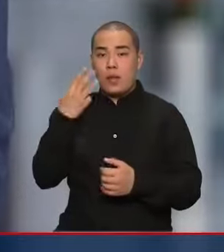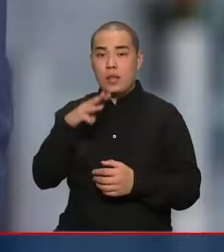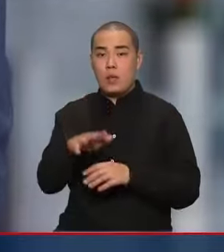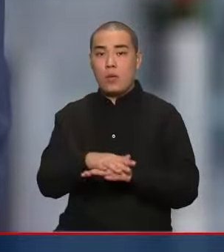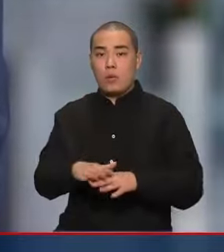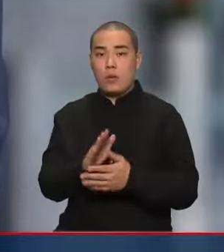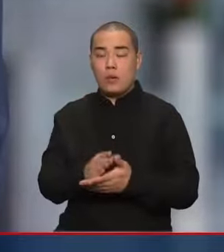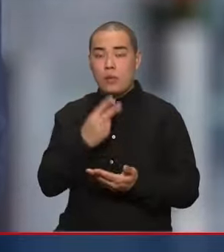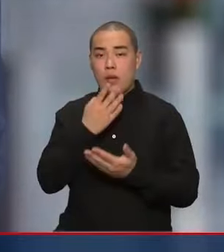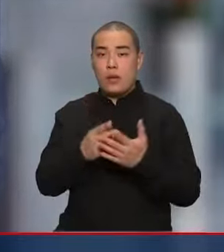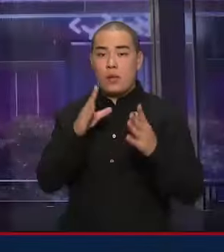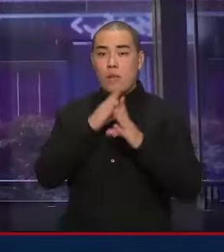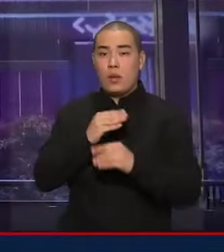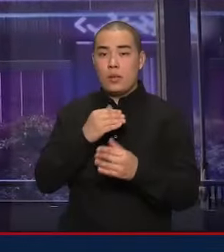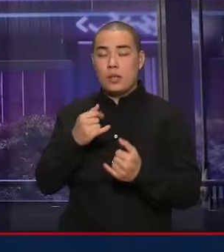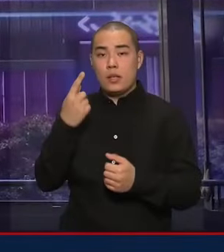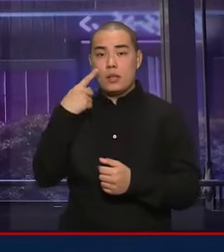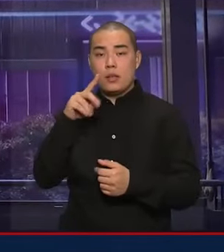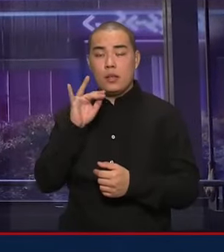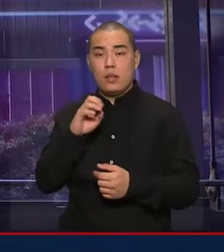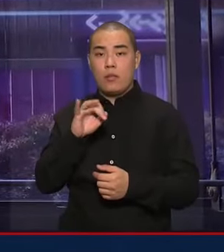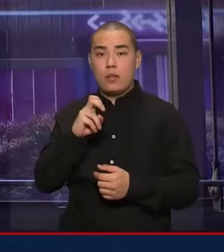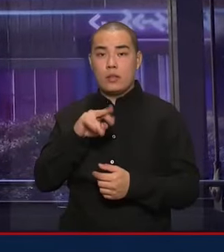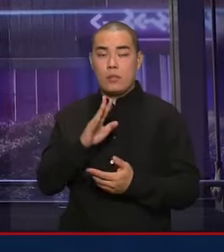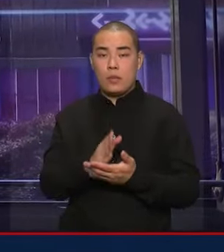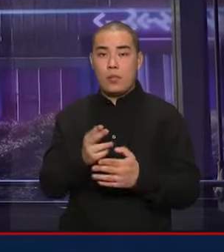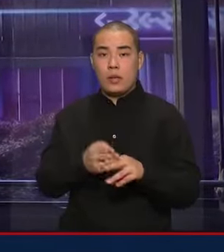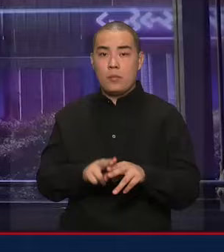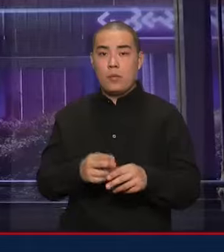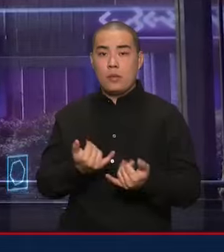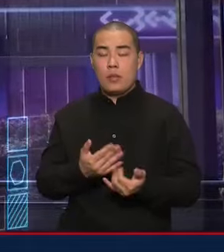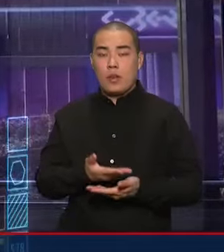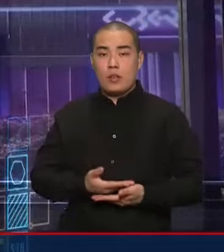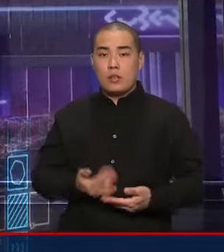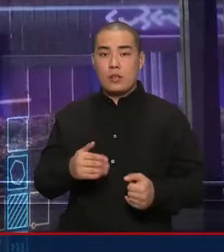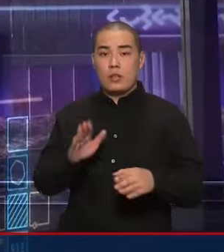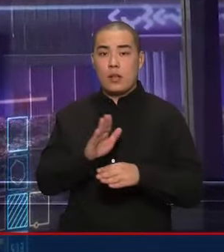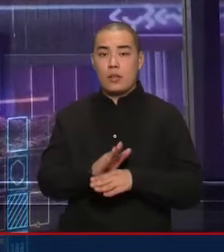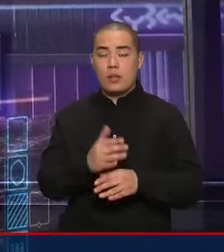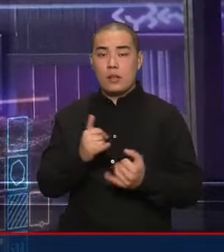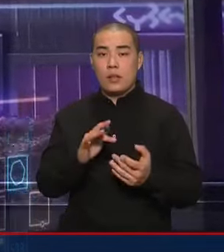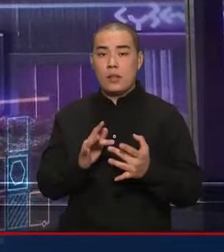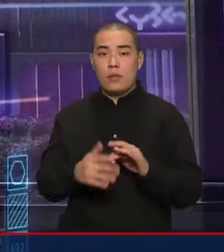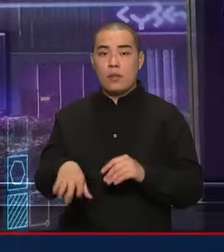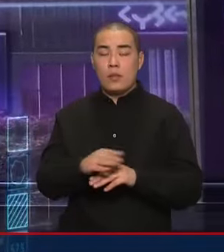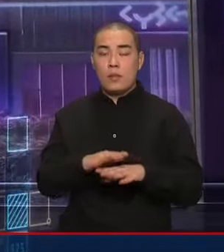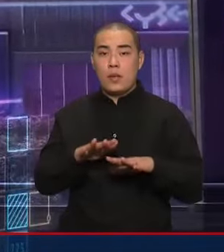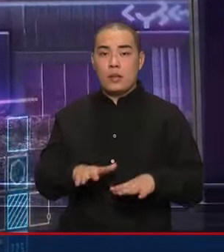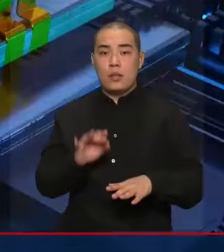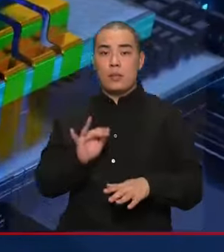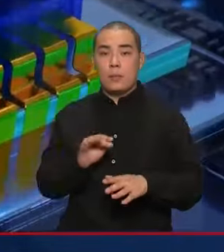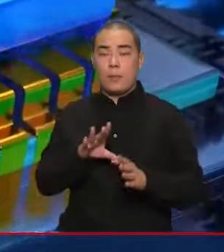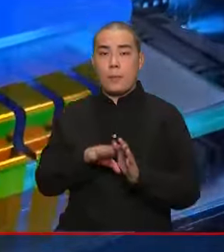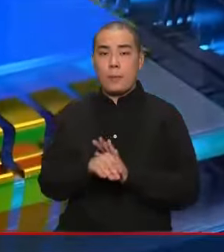общества, драйвером которой являются идеи и инновации. Поэтому наша стратегическая задача – отцифровать все отрасли и